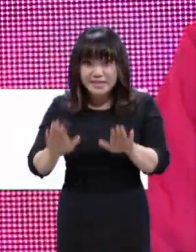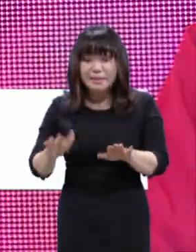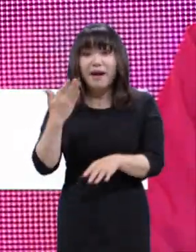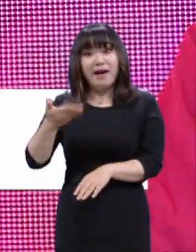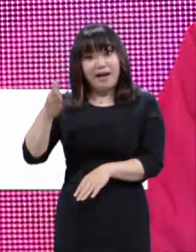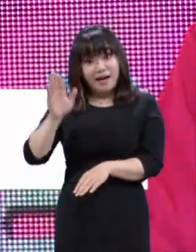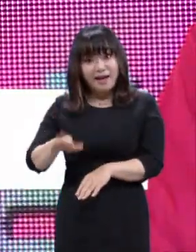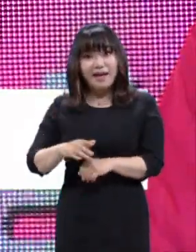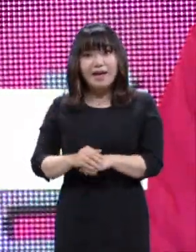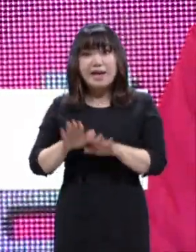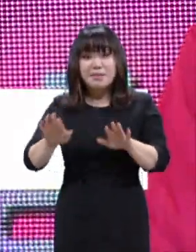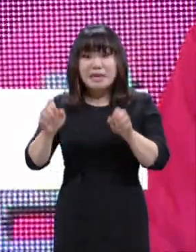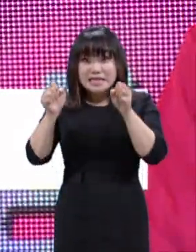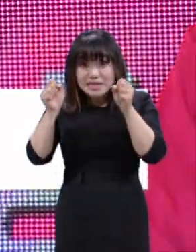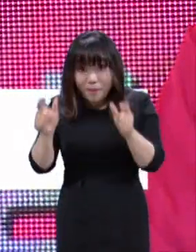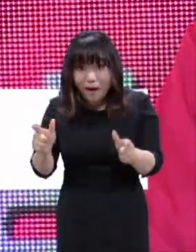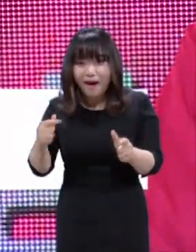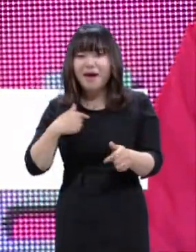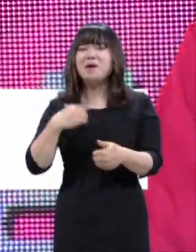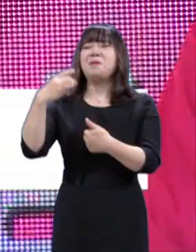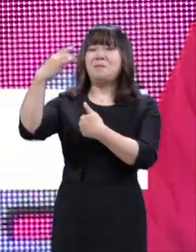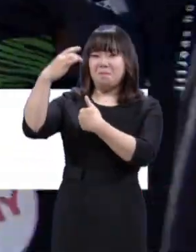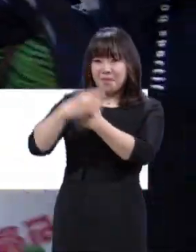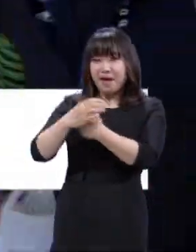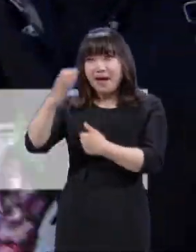이제 기회가 왔죠?